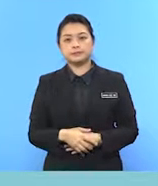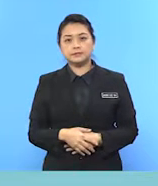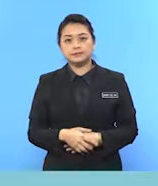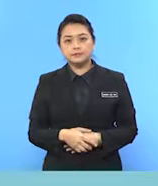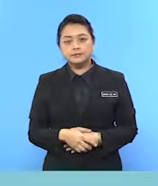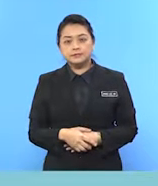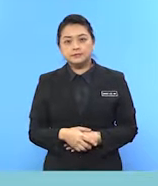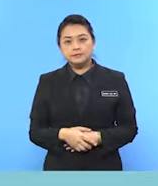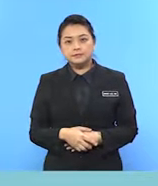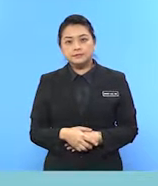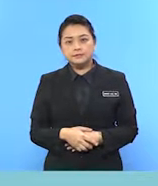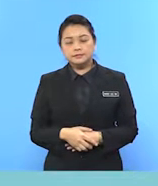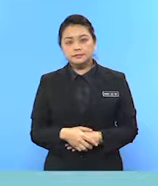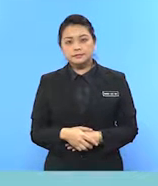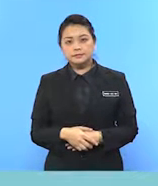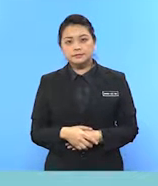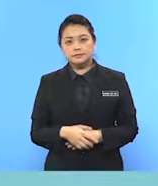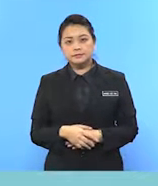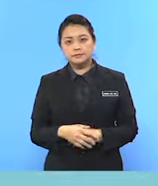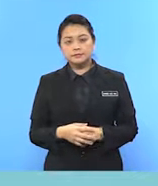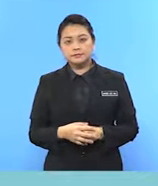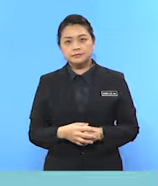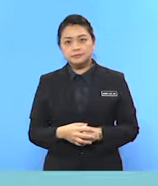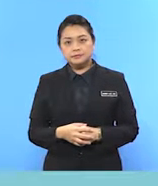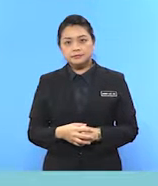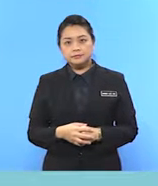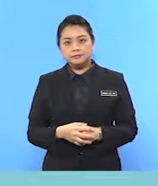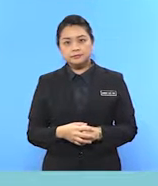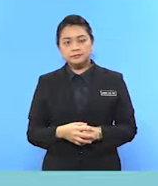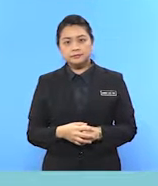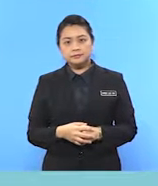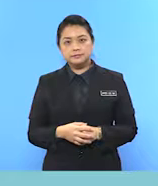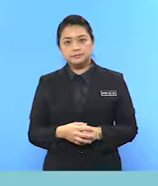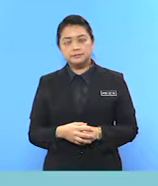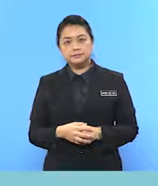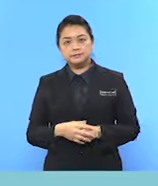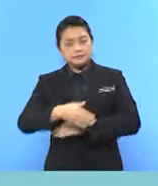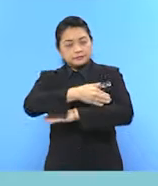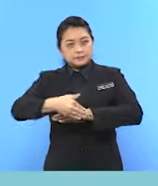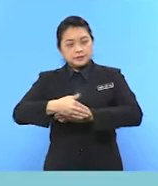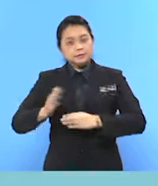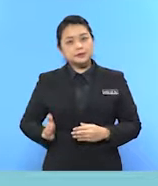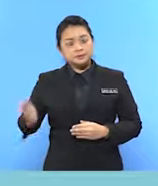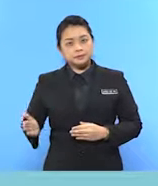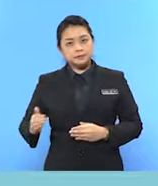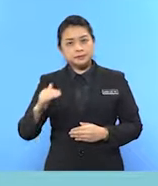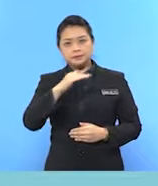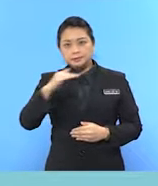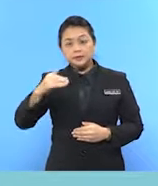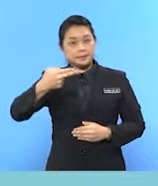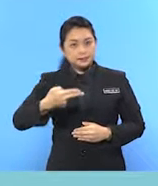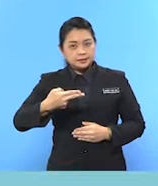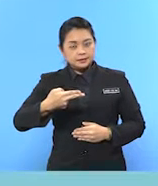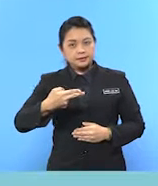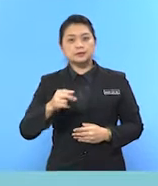PR2 bersamaan dengan 8/10. Dan apabila kita permudahkan, kita